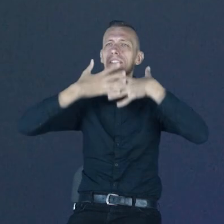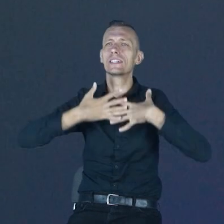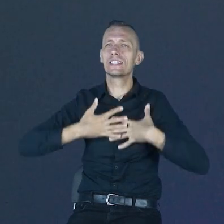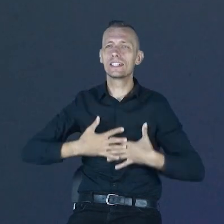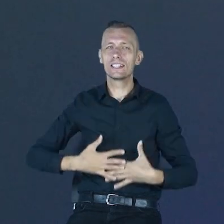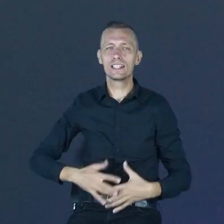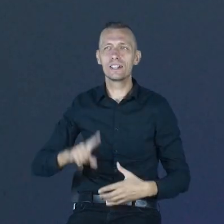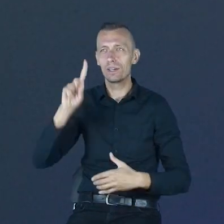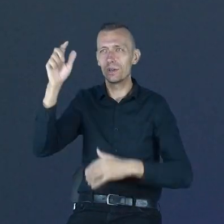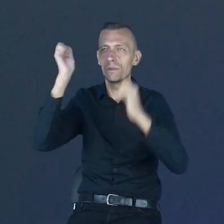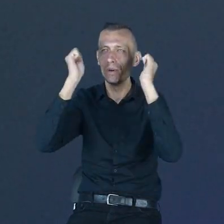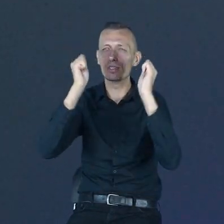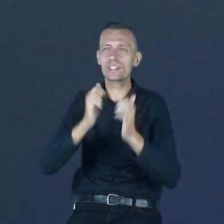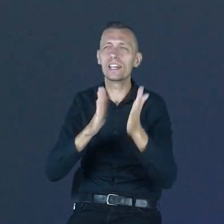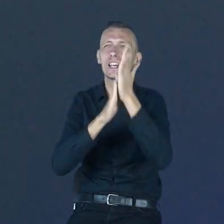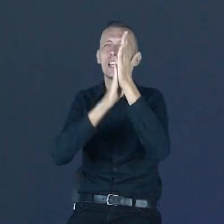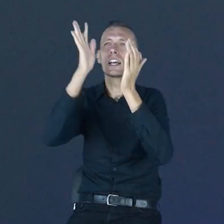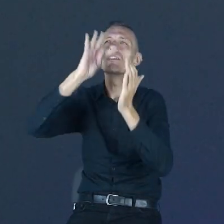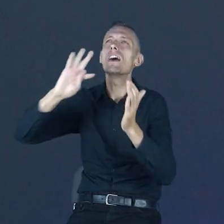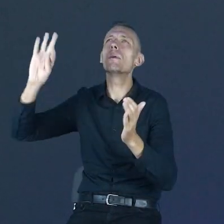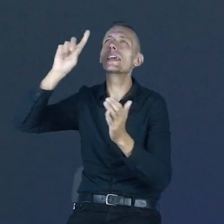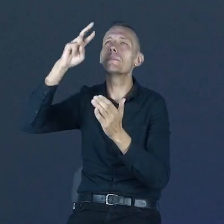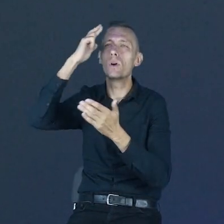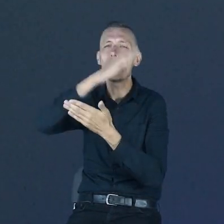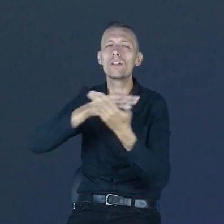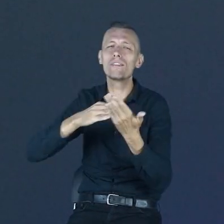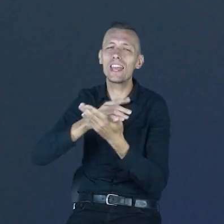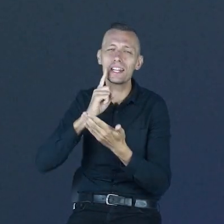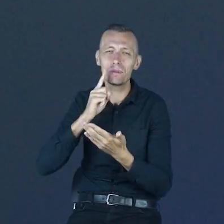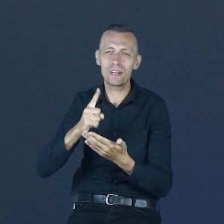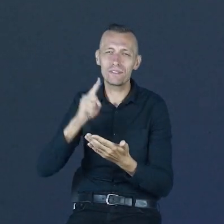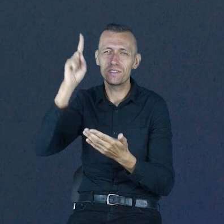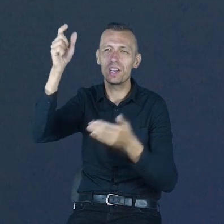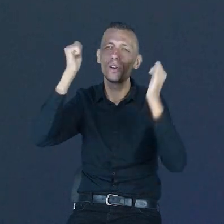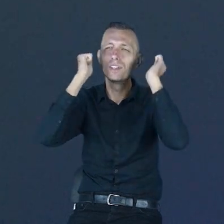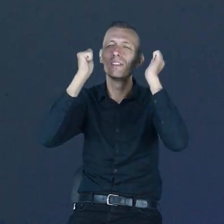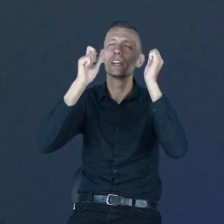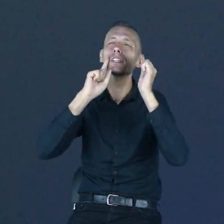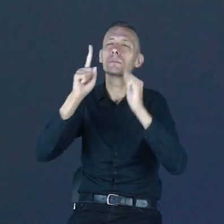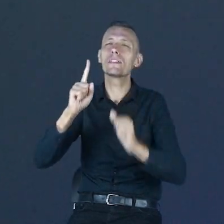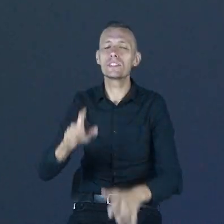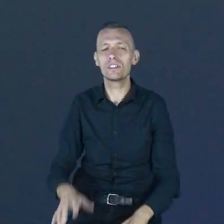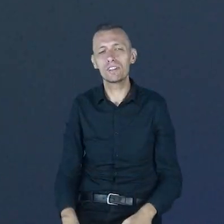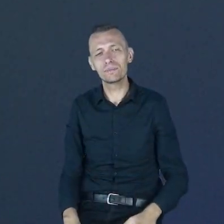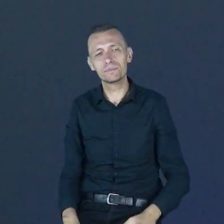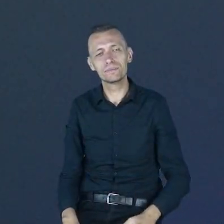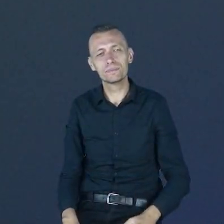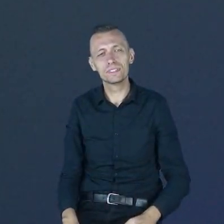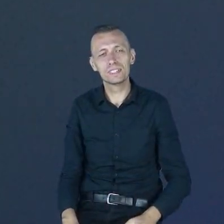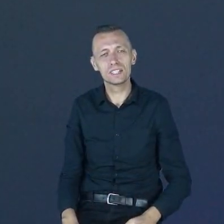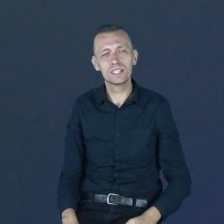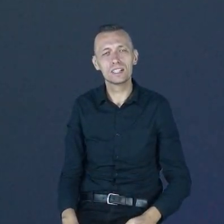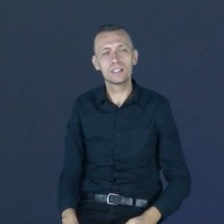Chwała Mu za to, że jest naprawdę wierny, że jest naprawdę wielki. Że Jemu za każdym